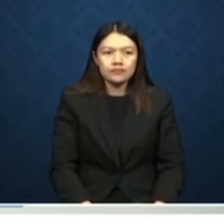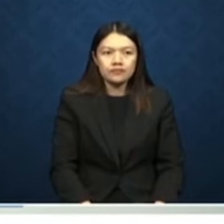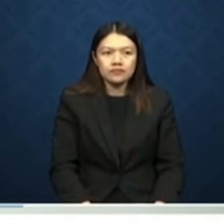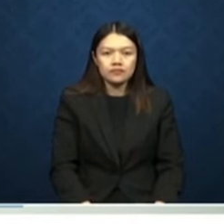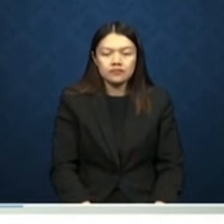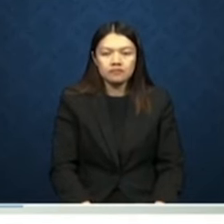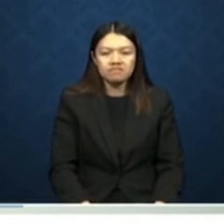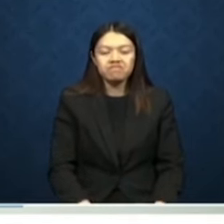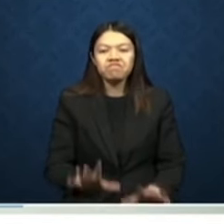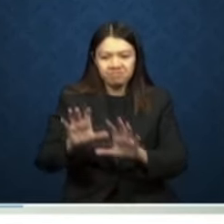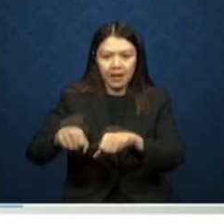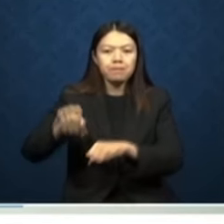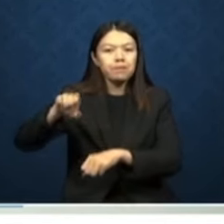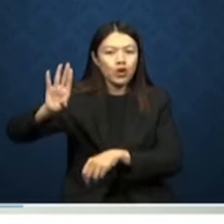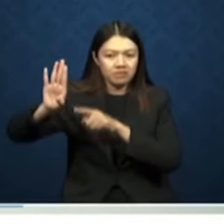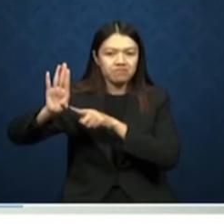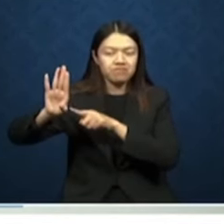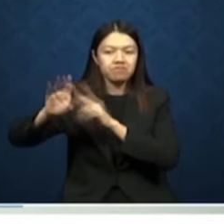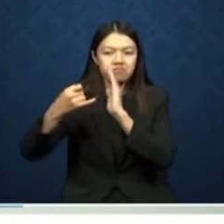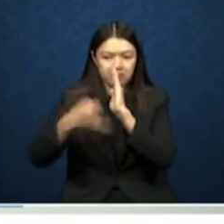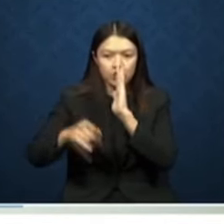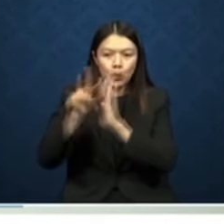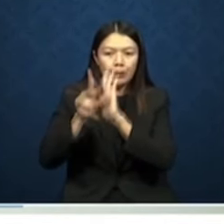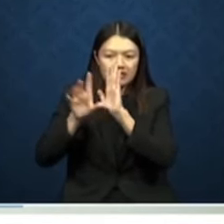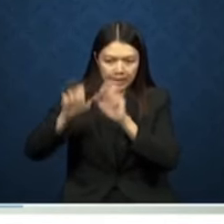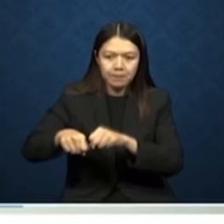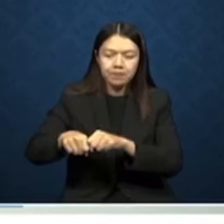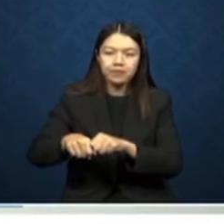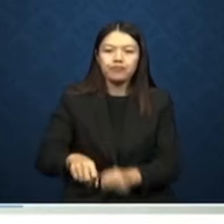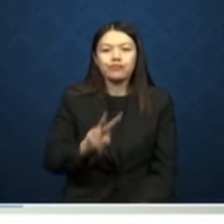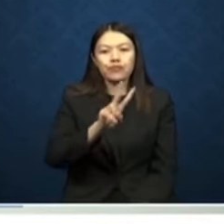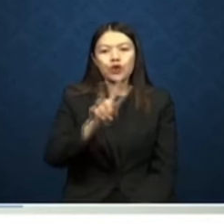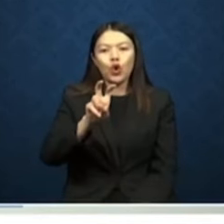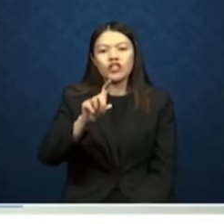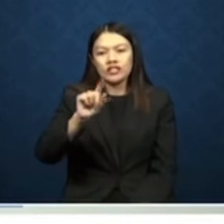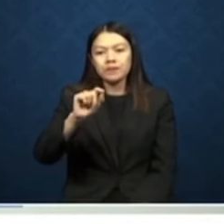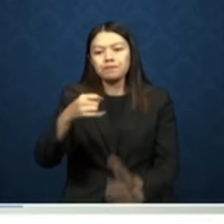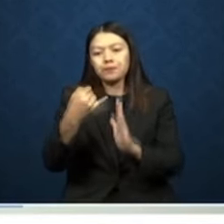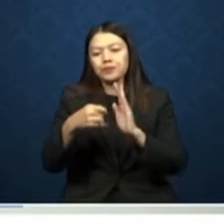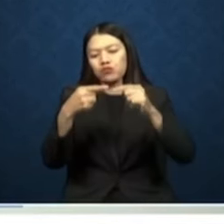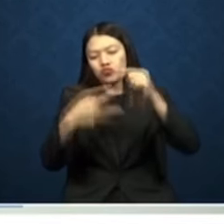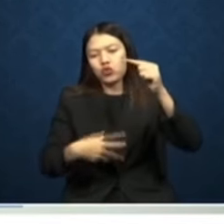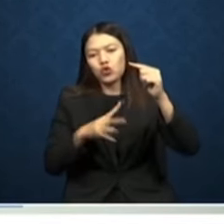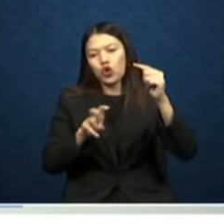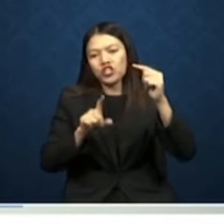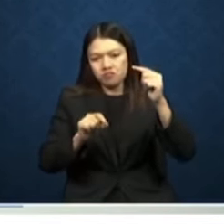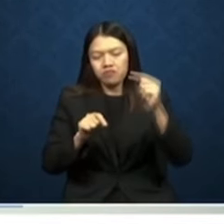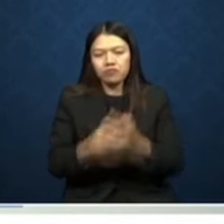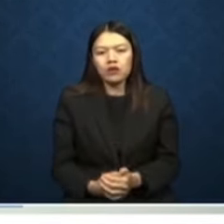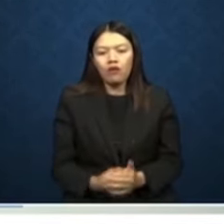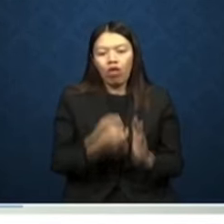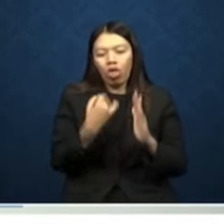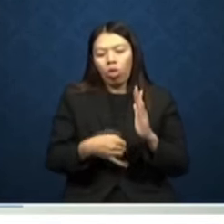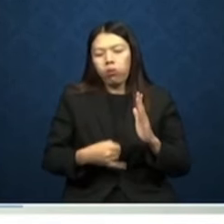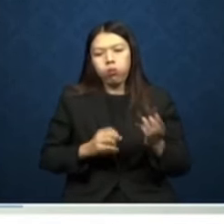นี้เราดำเนินคดีกับบริษัททั้งหมด 220คดีและแต่ละคดีสร้าง